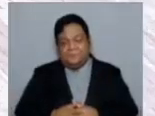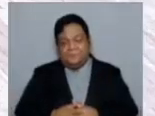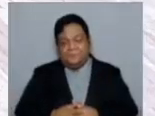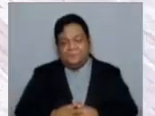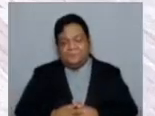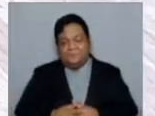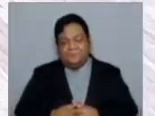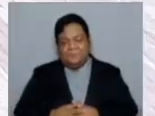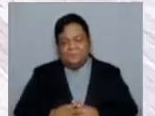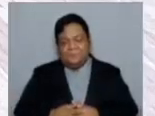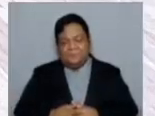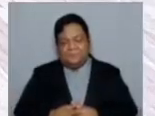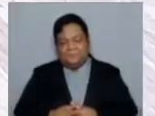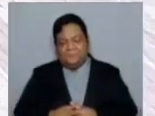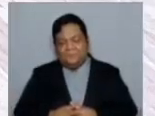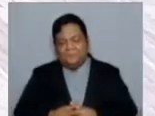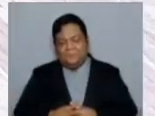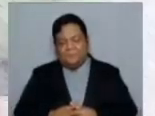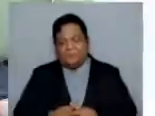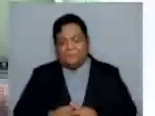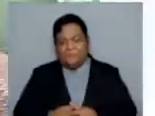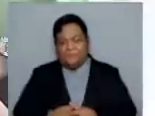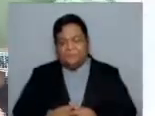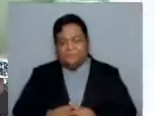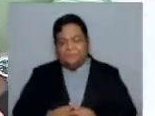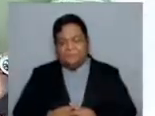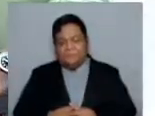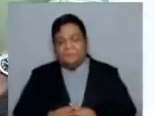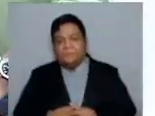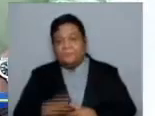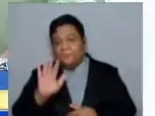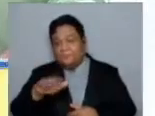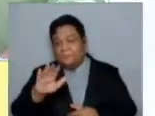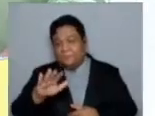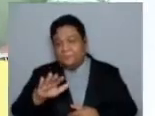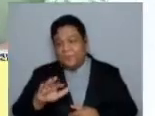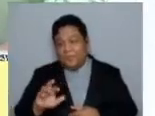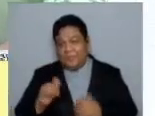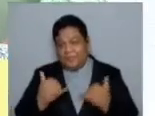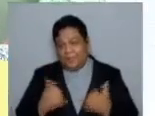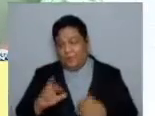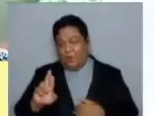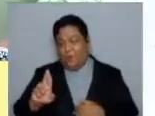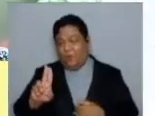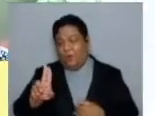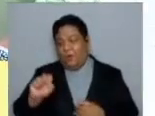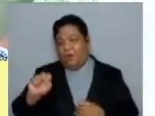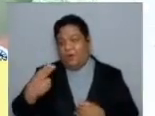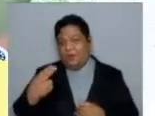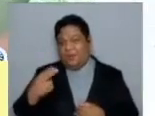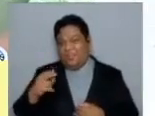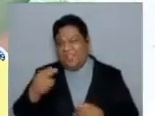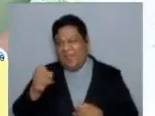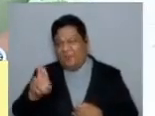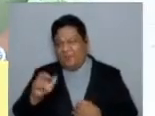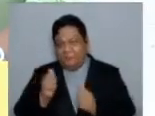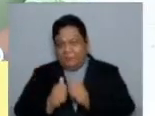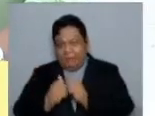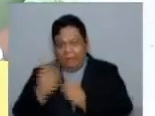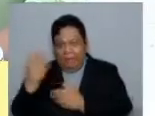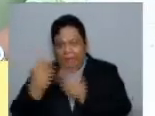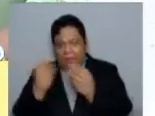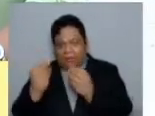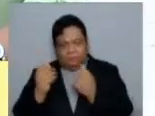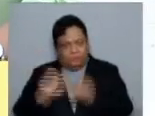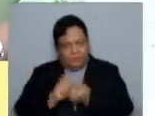ang rush hour. Gawin natin cash hour. Madali lang ito dahil alam naming nagmamadali